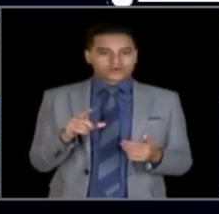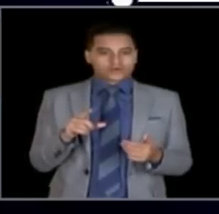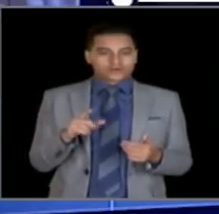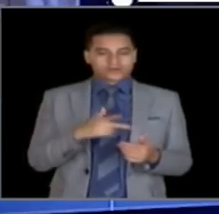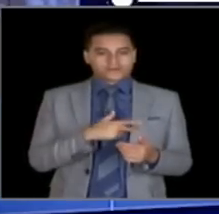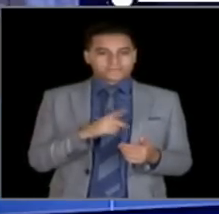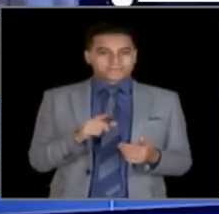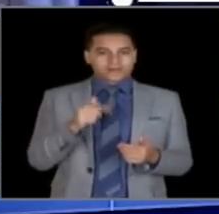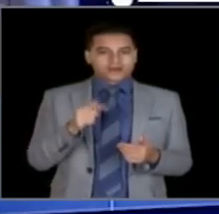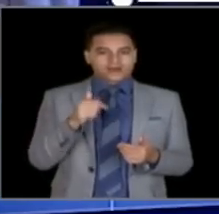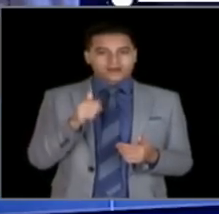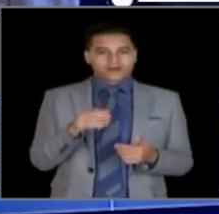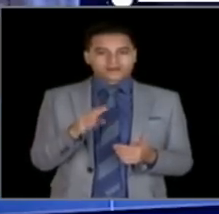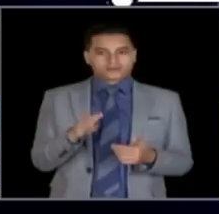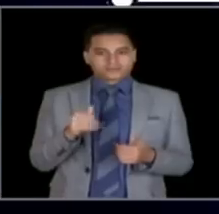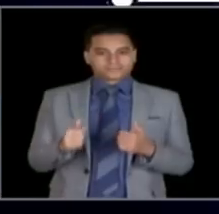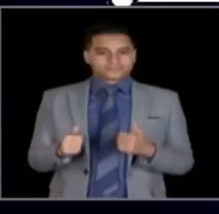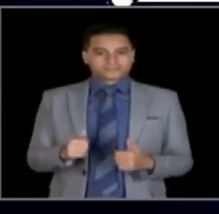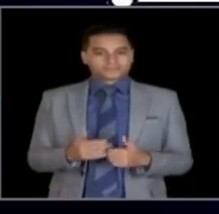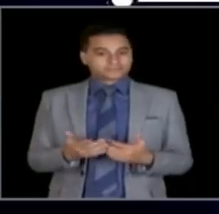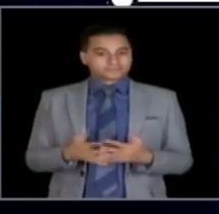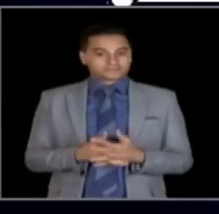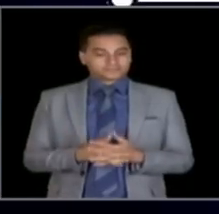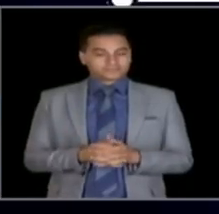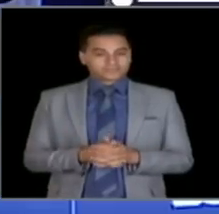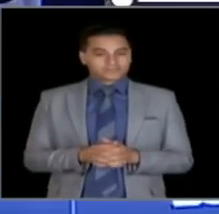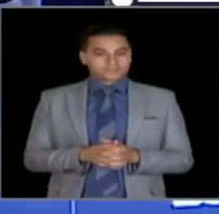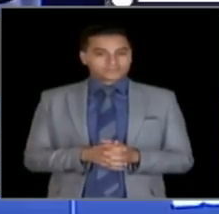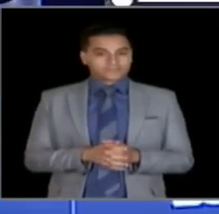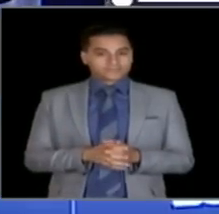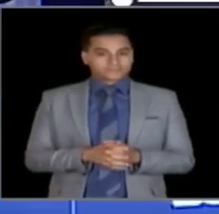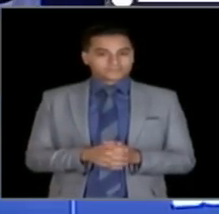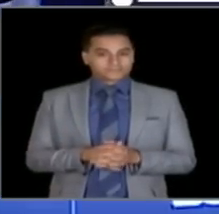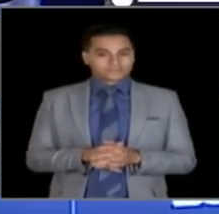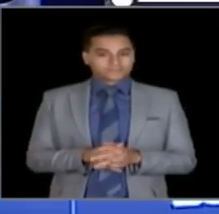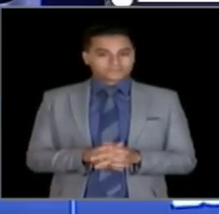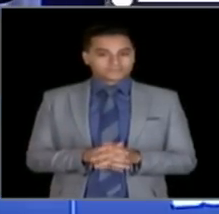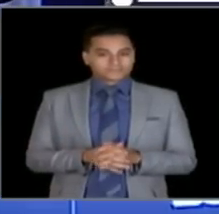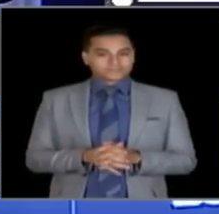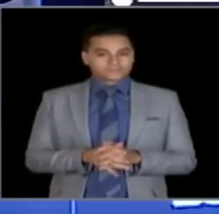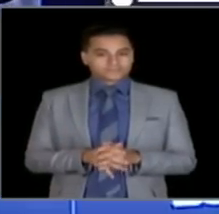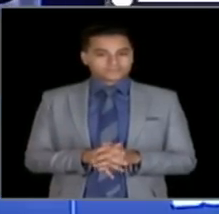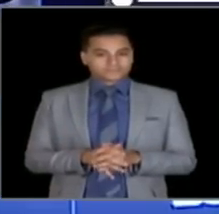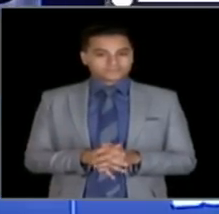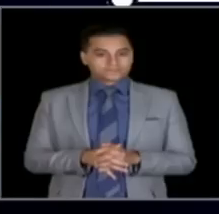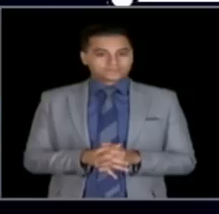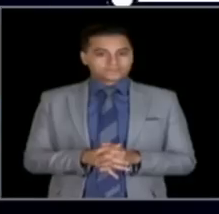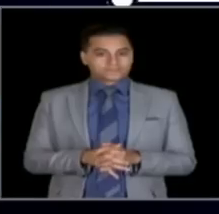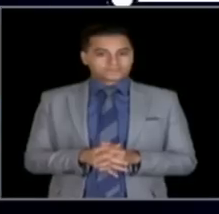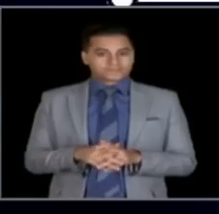باراك أوستر، ديفيد أوستر، بول أوستر. بول أوستر.